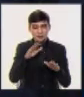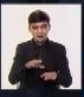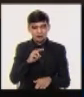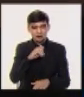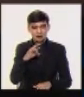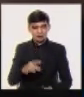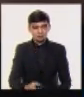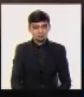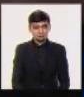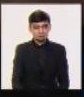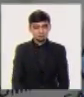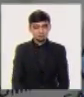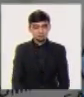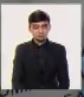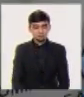дар.